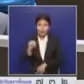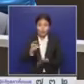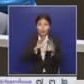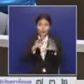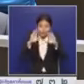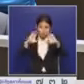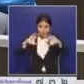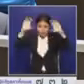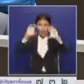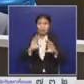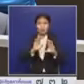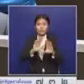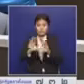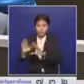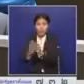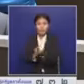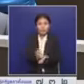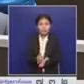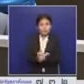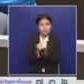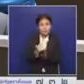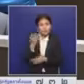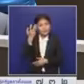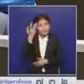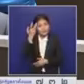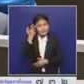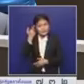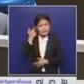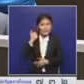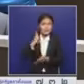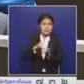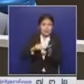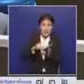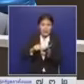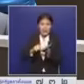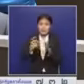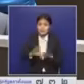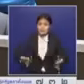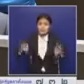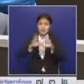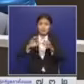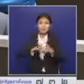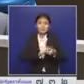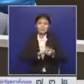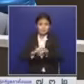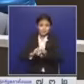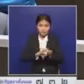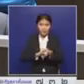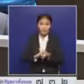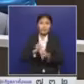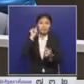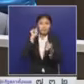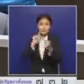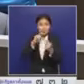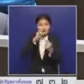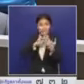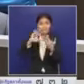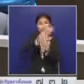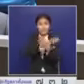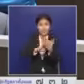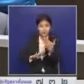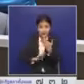แล้วครับที่เราต้องสามัคคคีเพื่อประเทศไทยของเราจะได้เจริญก้าวหน้าเหมือนที่พวกเรา